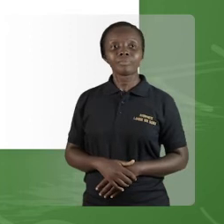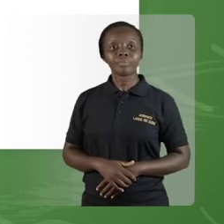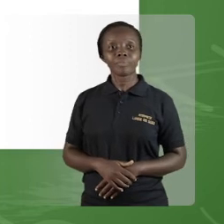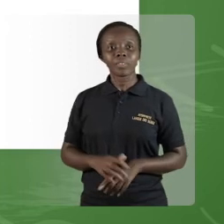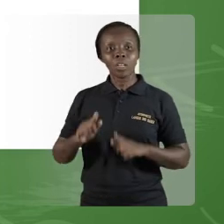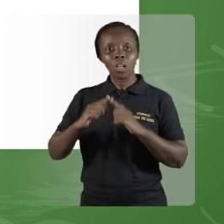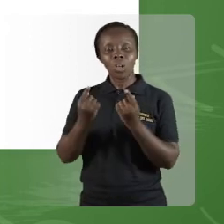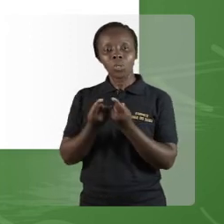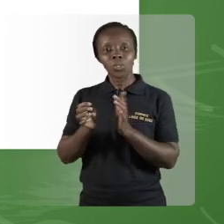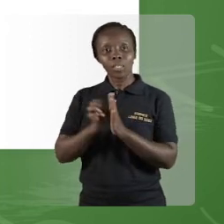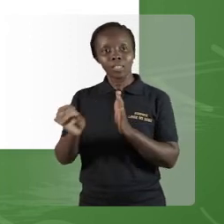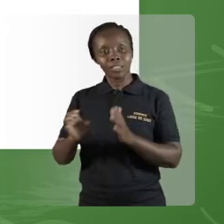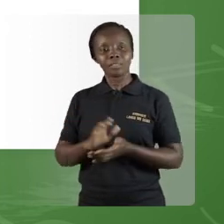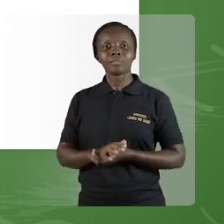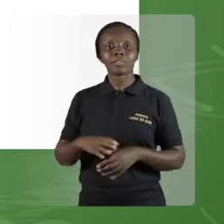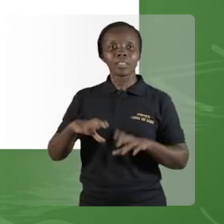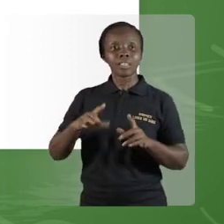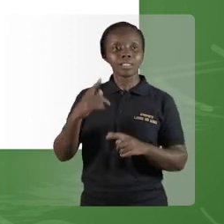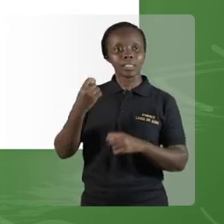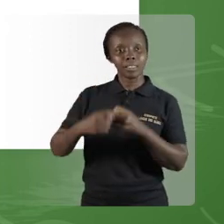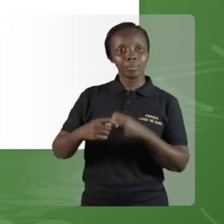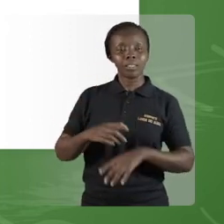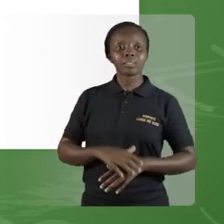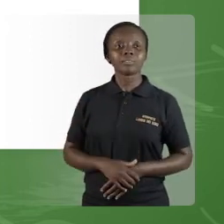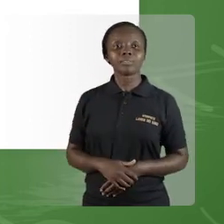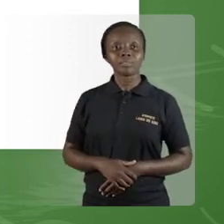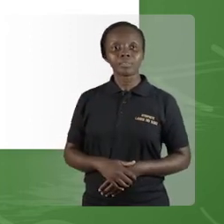un groupe d'élèves de terminale D,